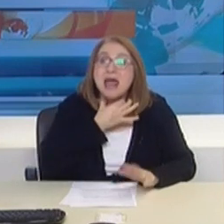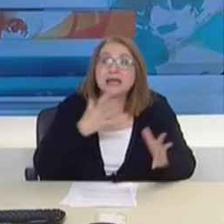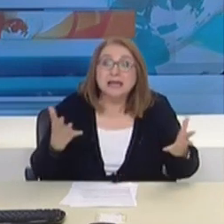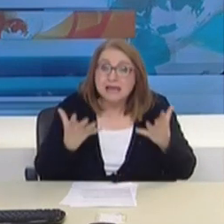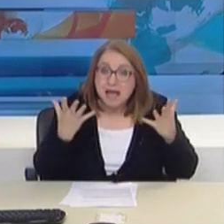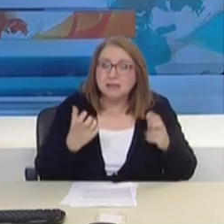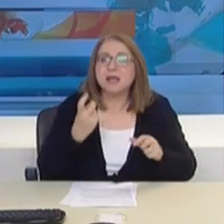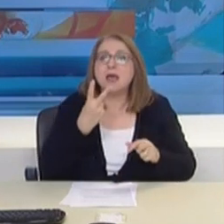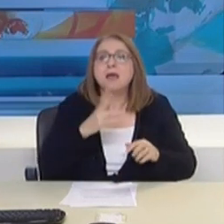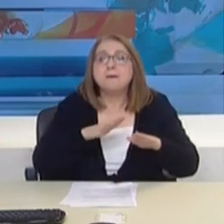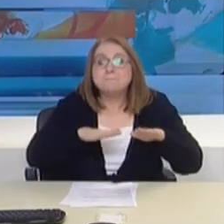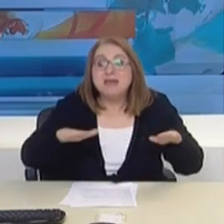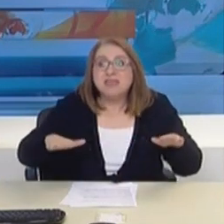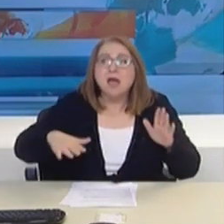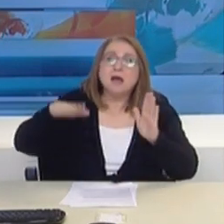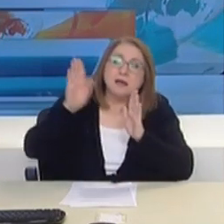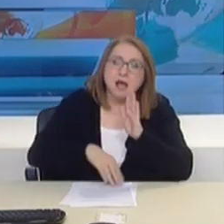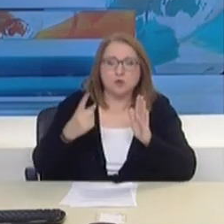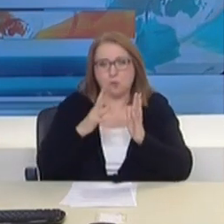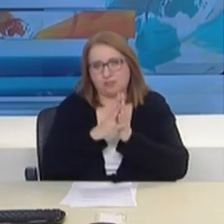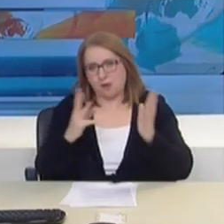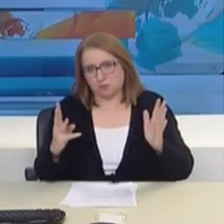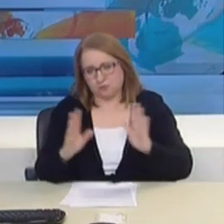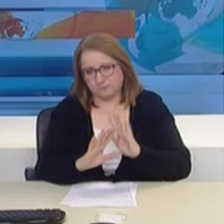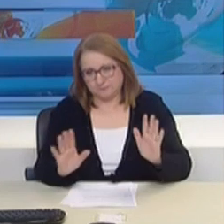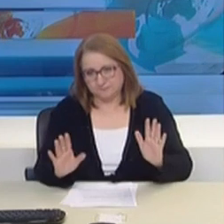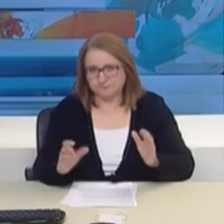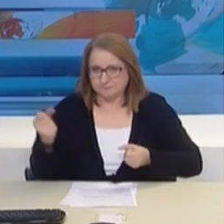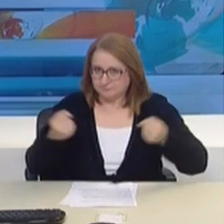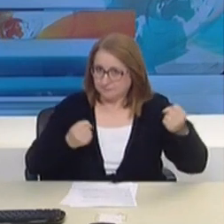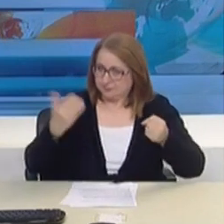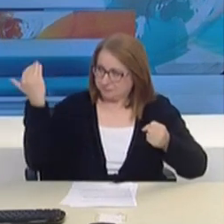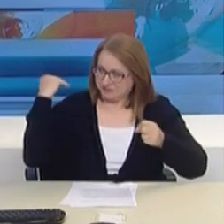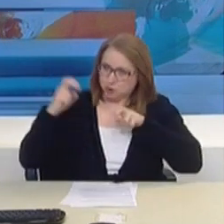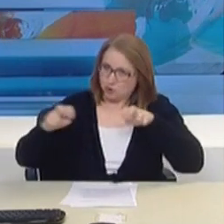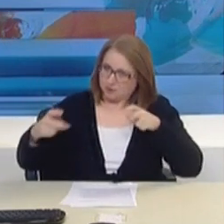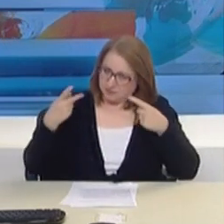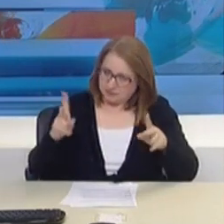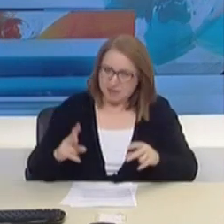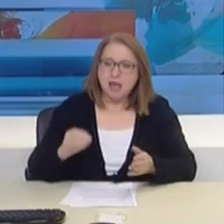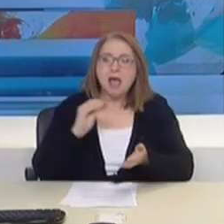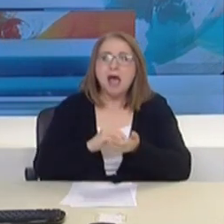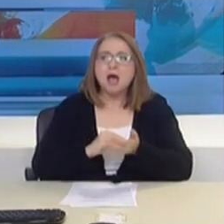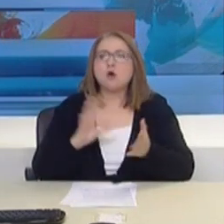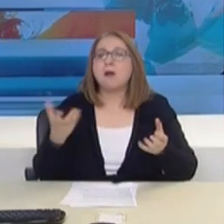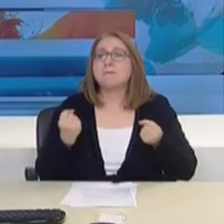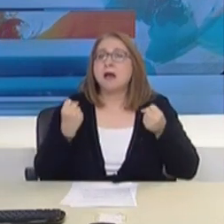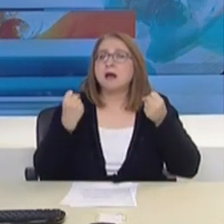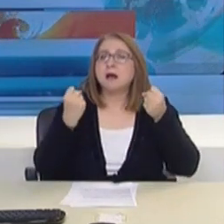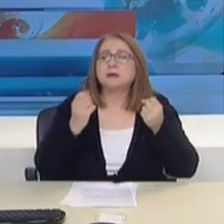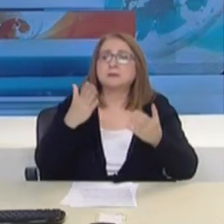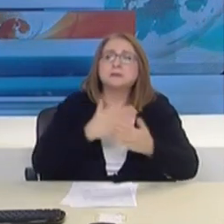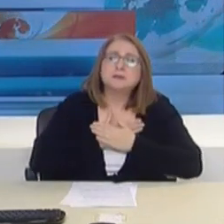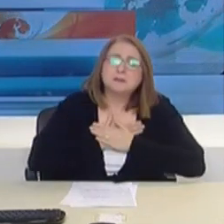τέκνα. Το όριο των δύο επιβατών ανά όχημα ισχύει και στην περίπτωση μετάβασης σε τελετή, με την